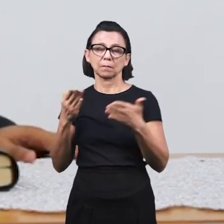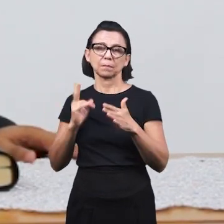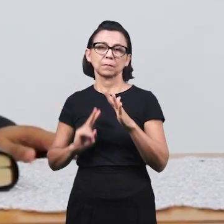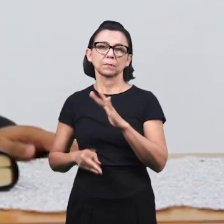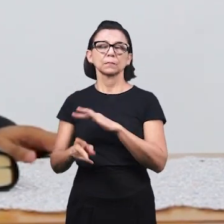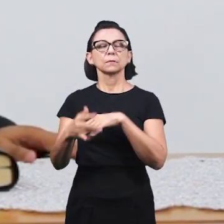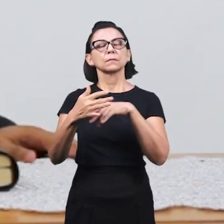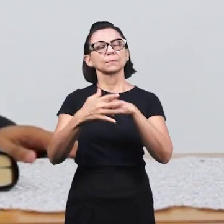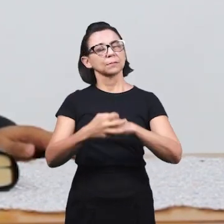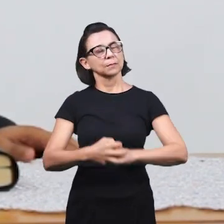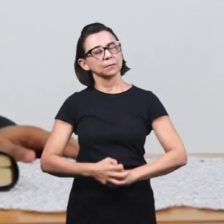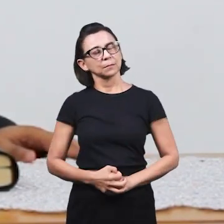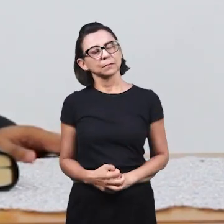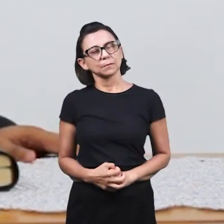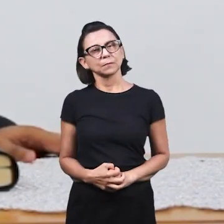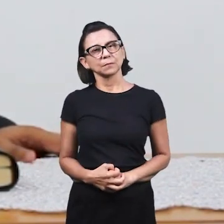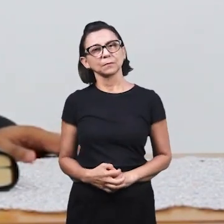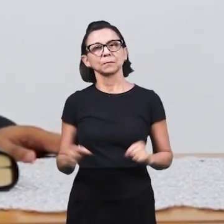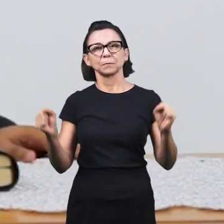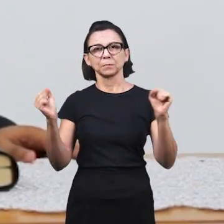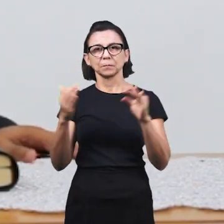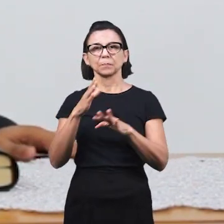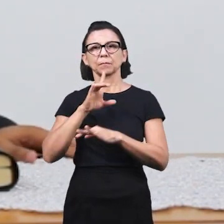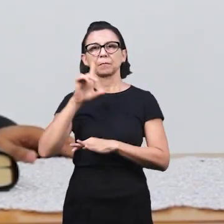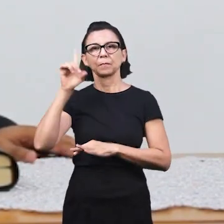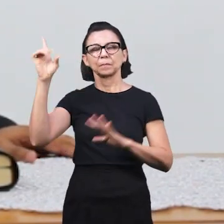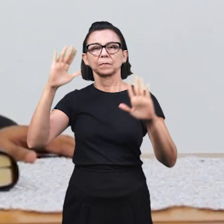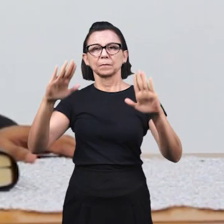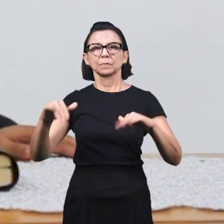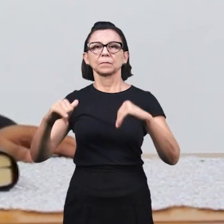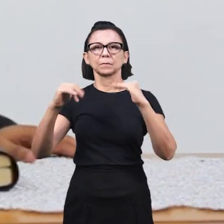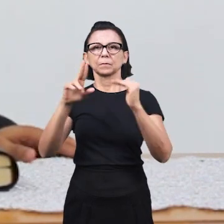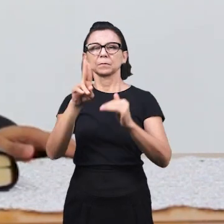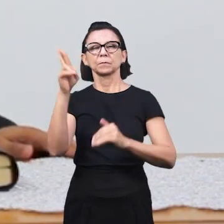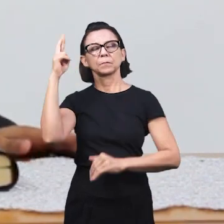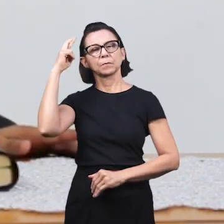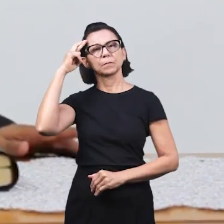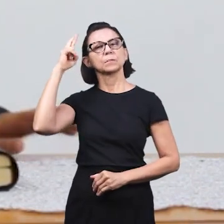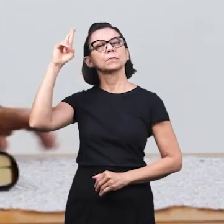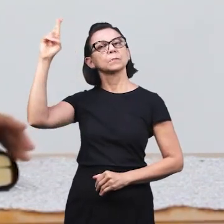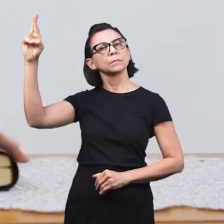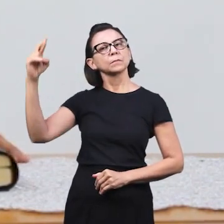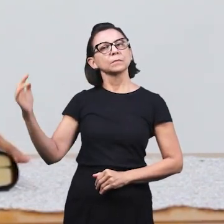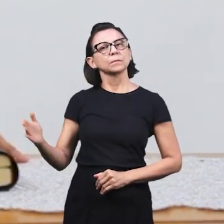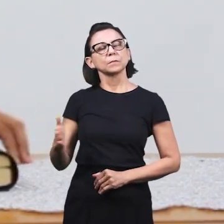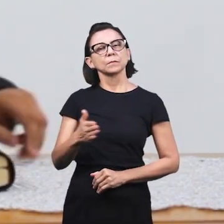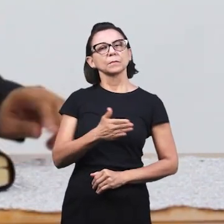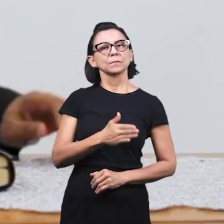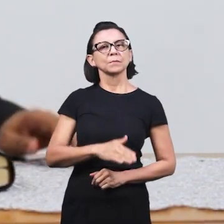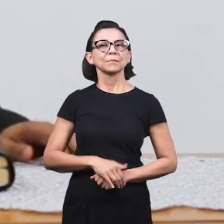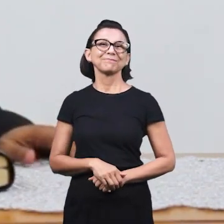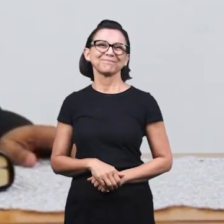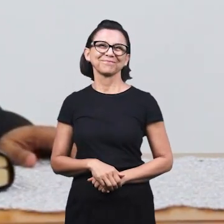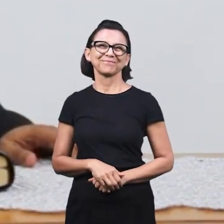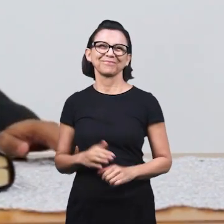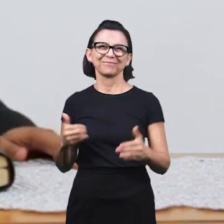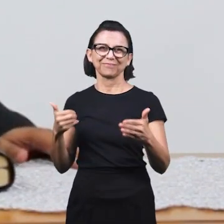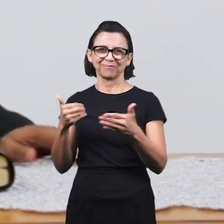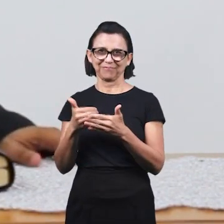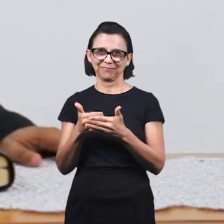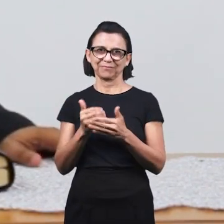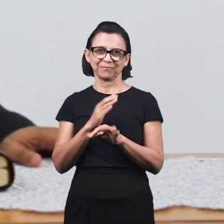пришествие Господа Иисуса сейчас и вовеки. Аминь. Слава Господу!